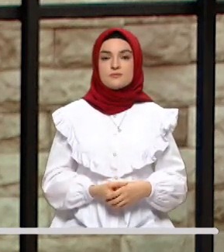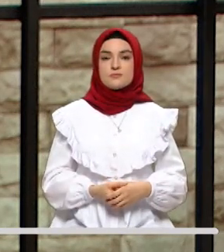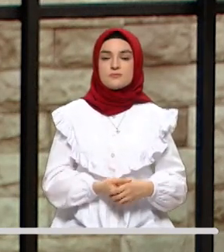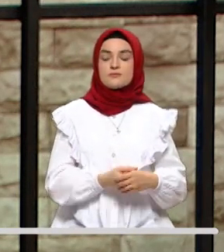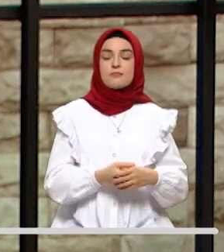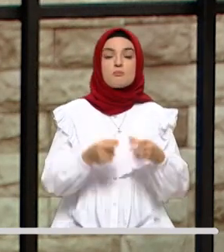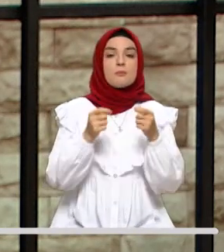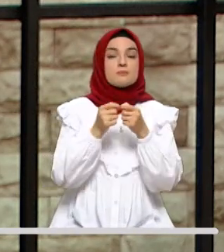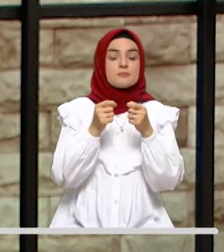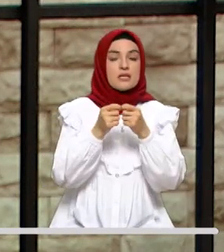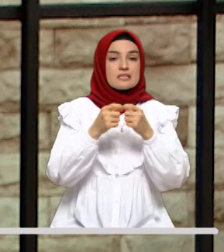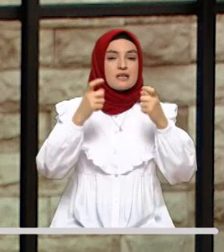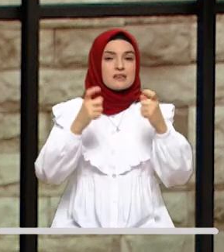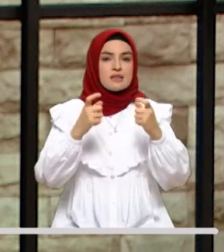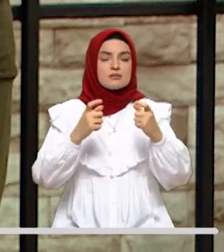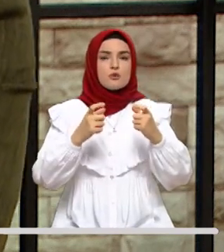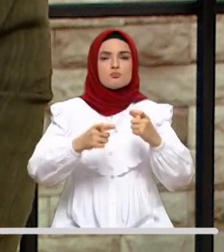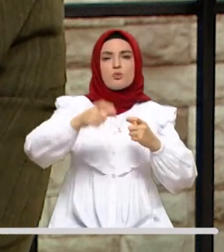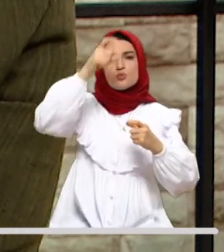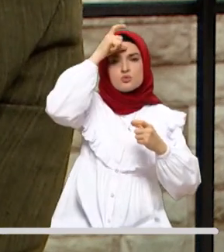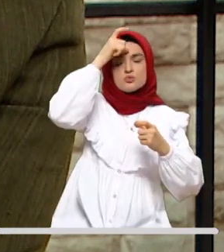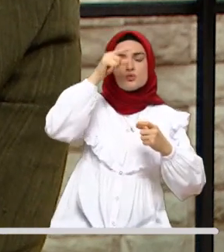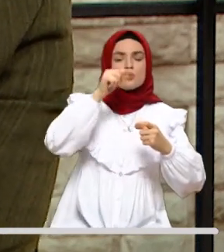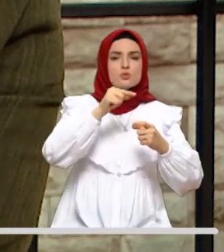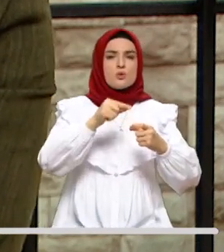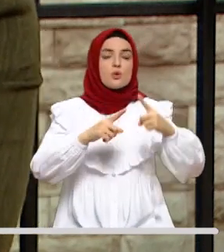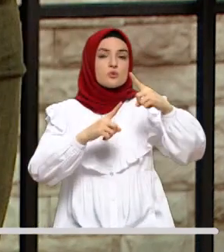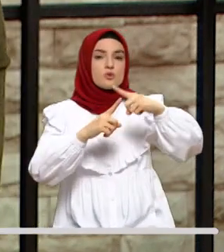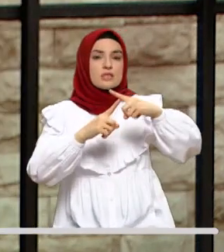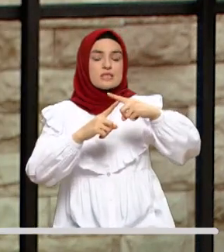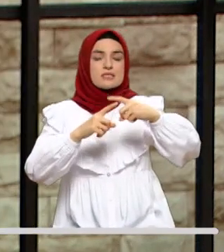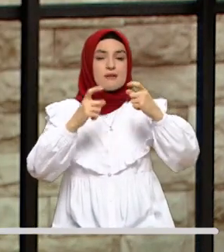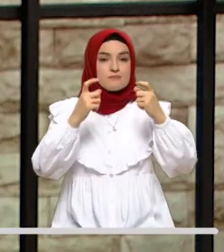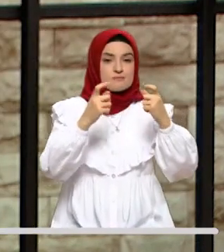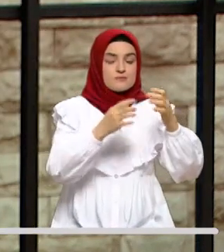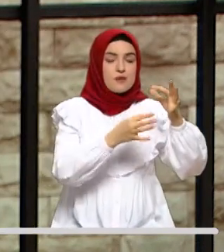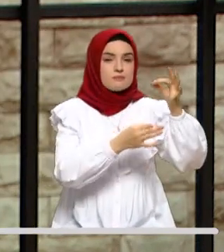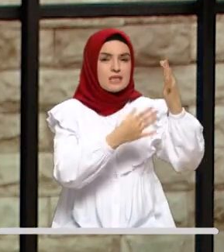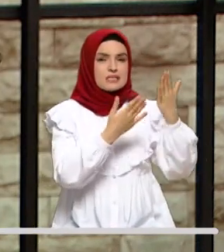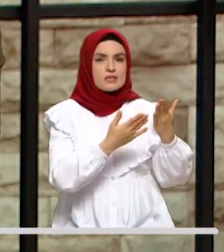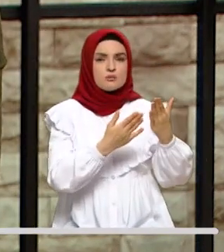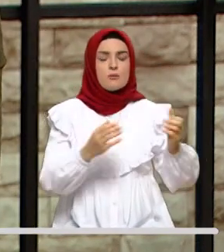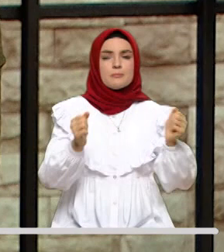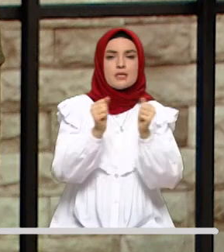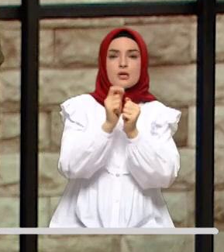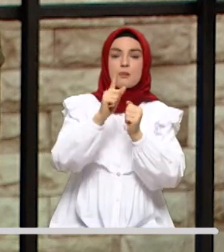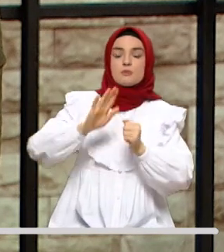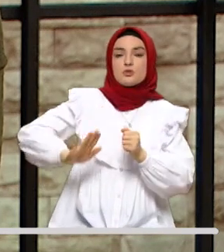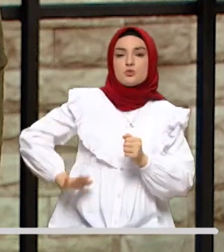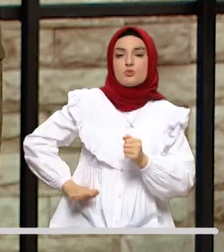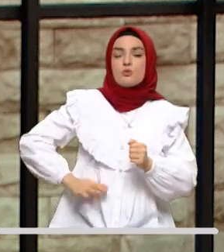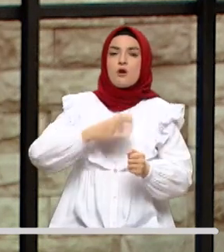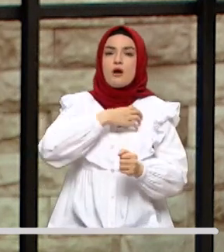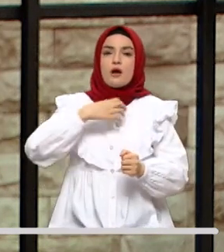Balkanlardan Balkan Türklüğüyle Türkistan Türklüğünü birleştiren bir ailenin çocuğu. Yani annesi Buhara-i